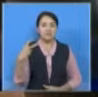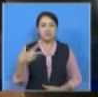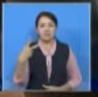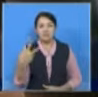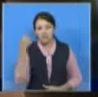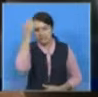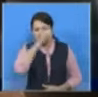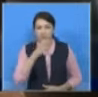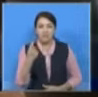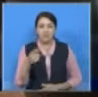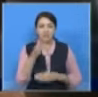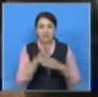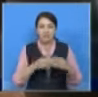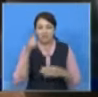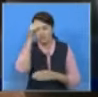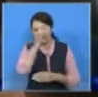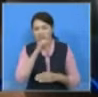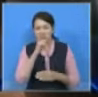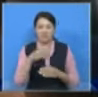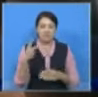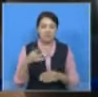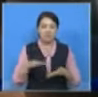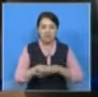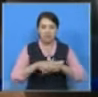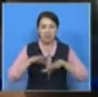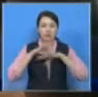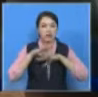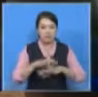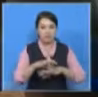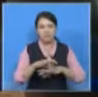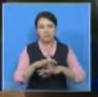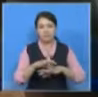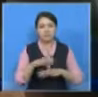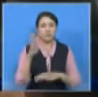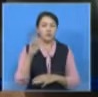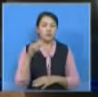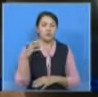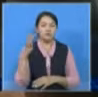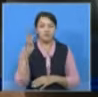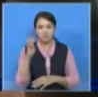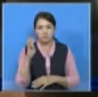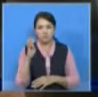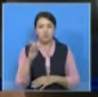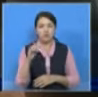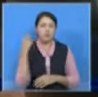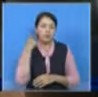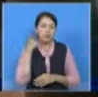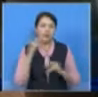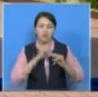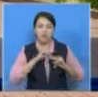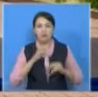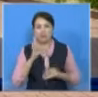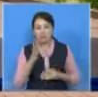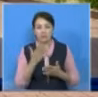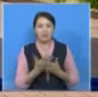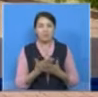2022 жылдың бірінші жарты жылдығында да 2 жәрмеңке өткізіліп, 400-ге жуық борышкерлер жұмысқа орналасты.